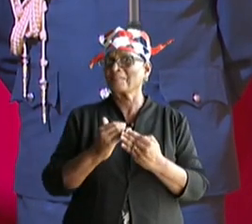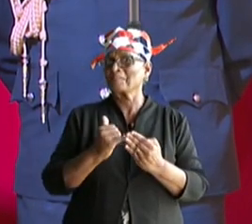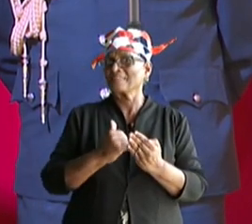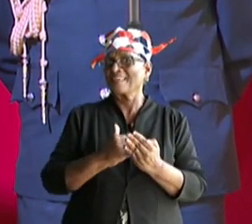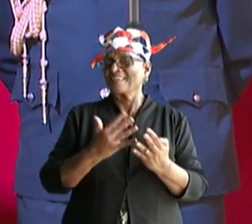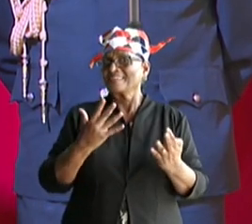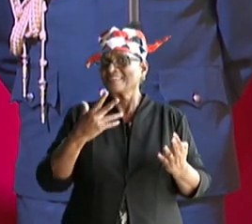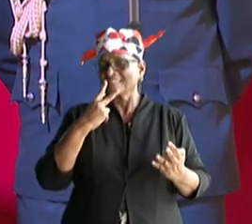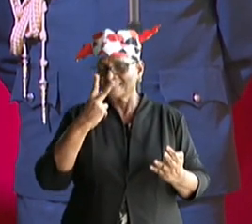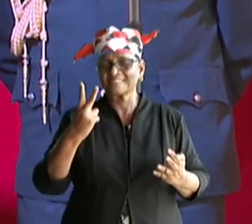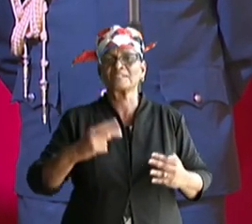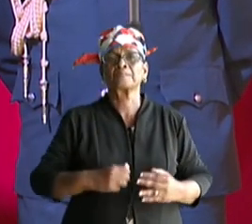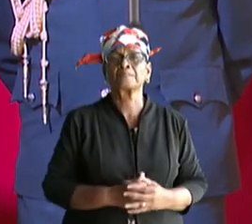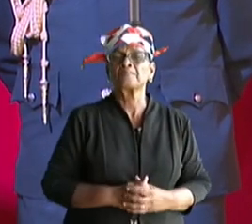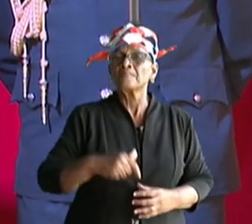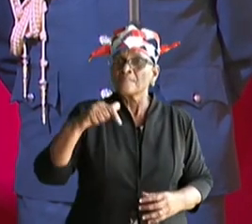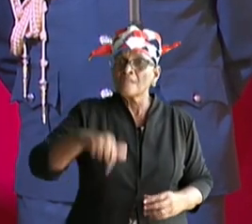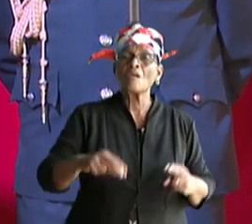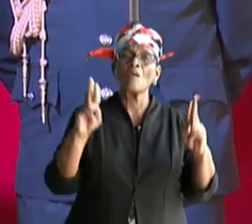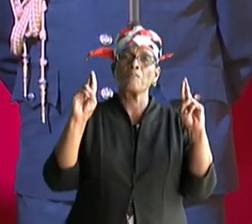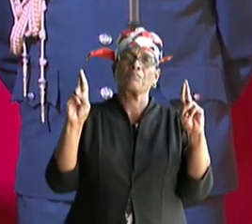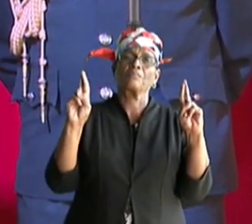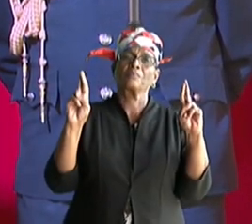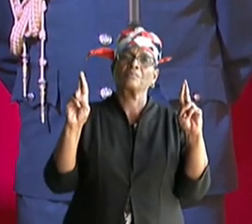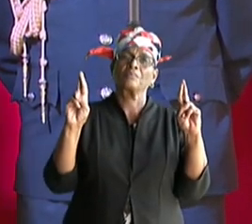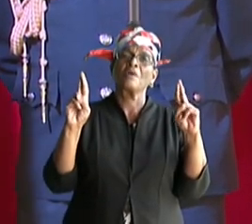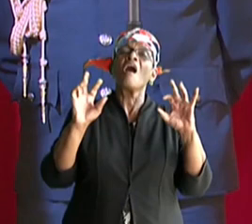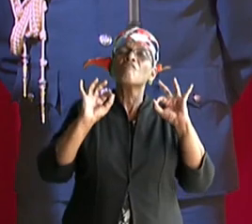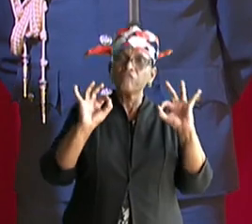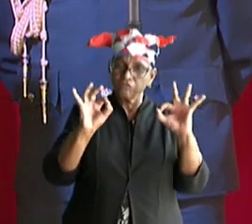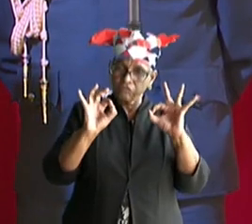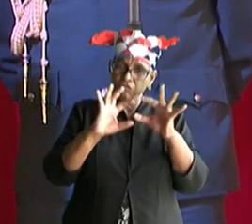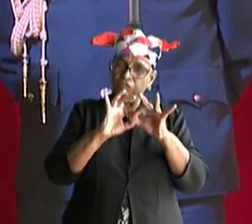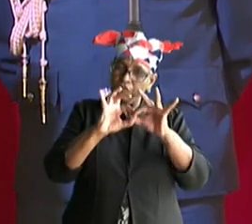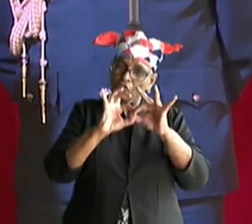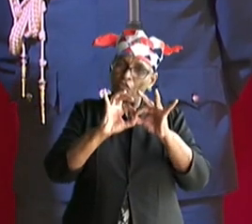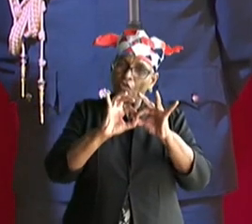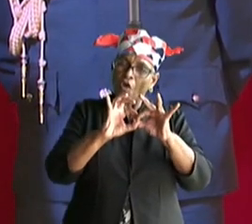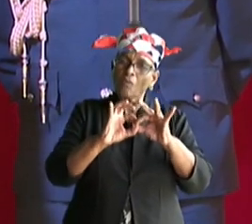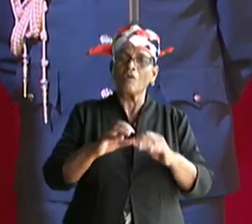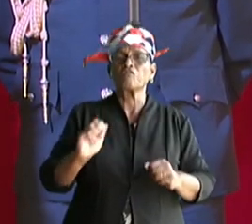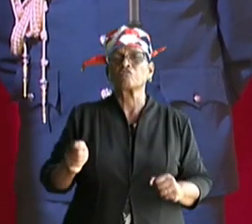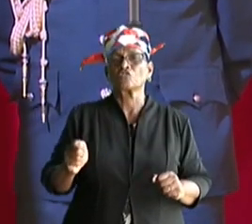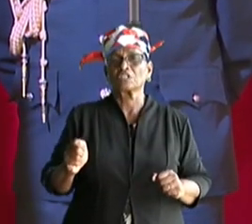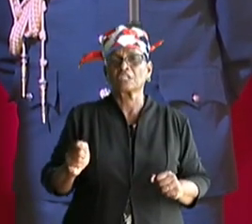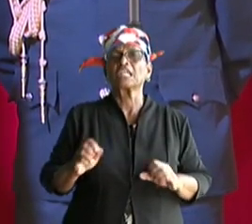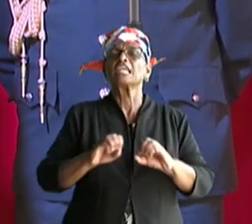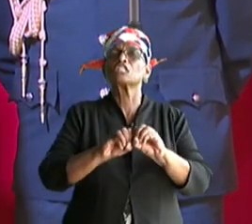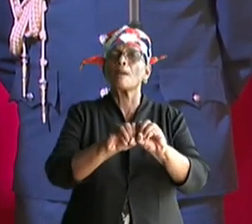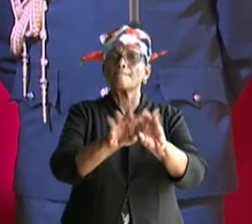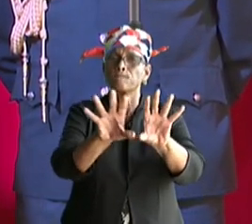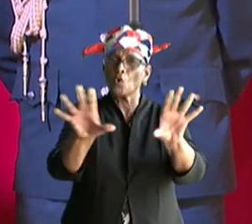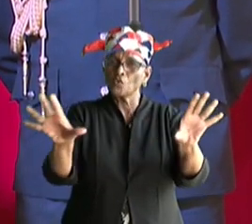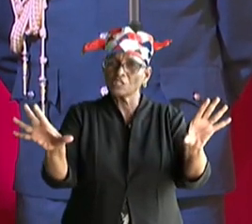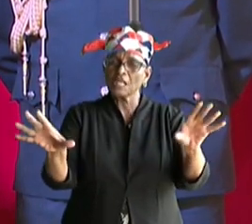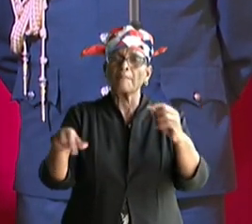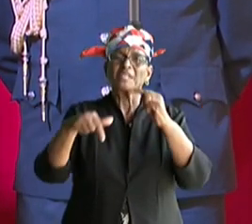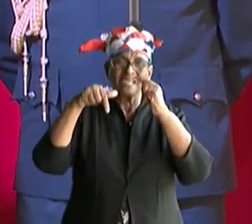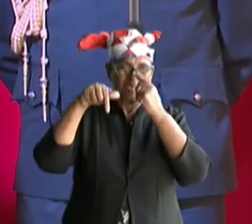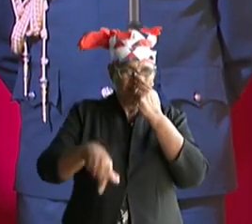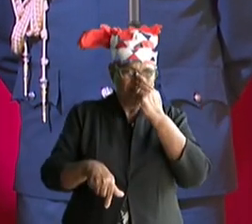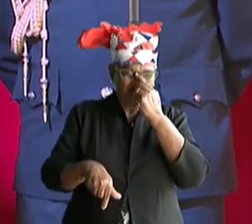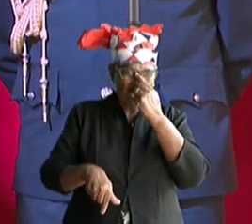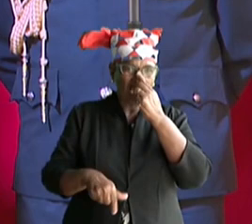voorzitter. Die hoop, dat vertrouwen, meneer de voorzitter, is de boodschap die ik vandaag